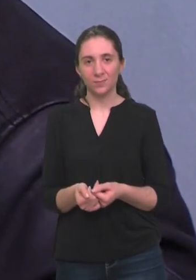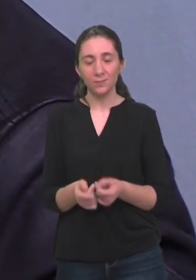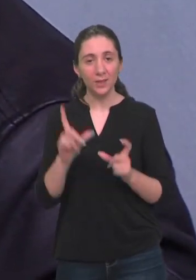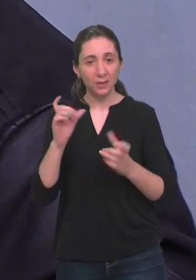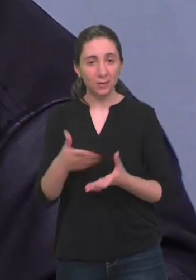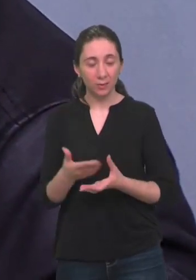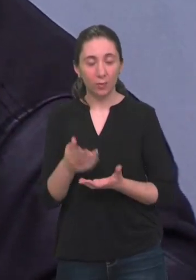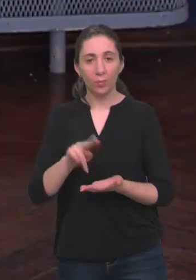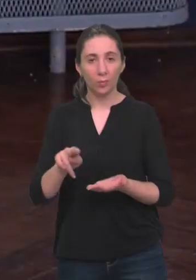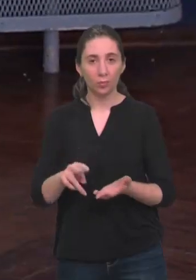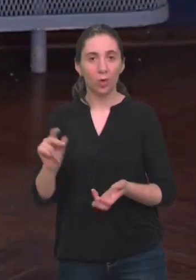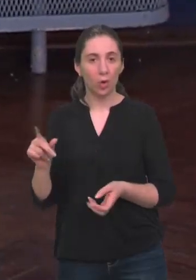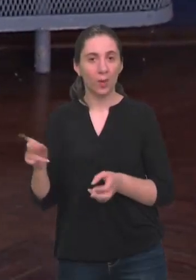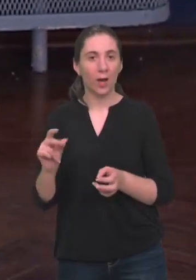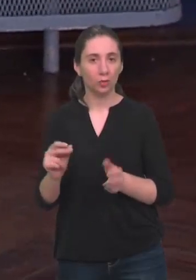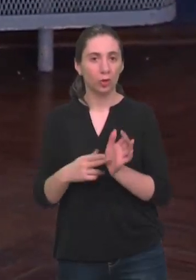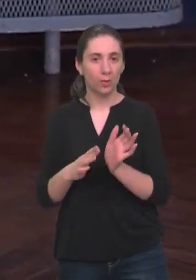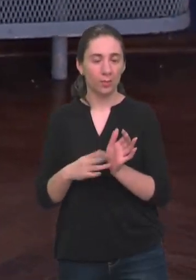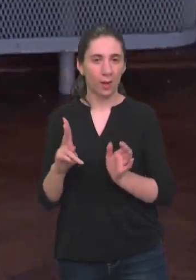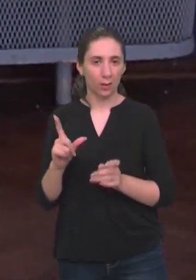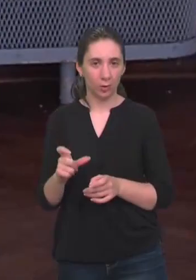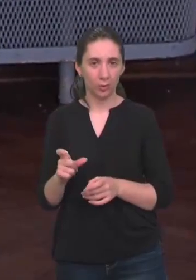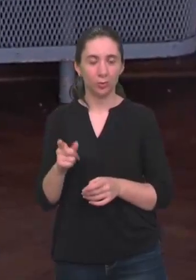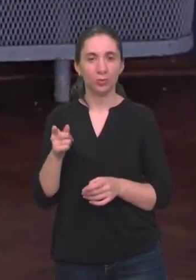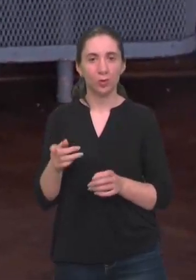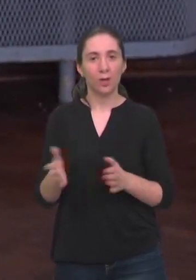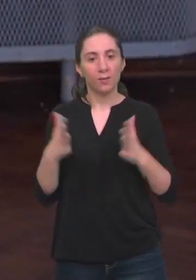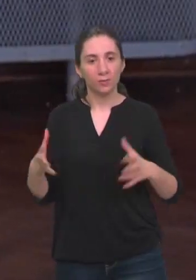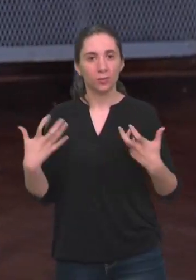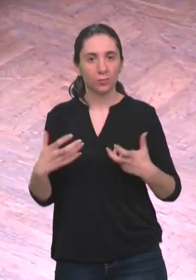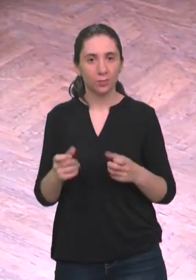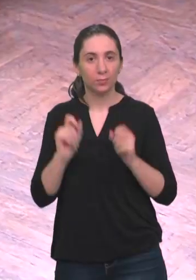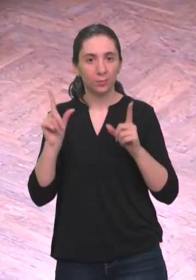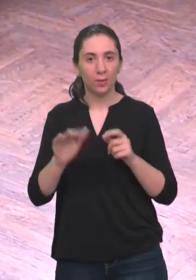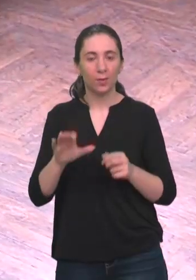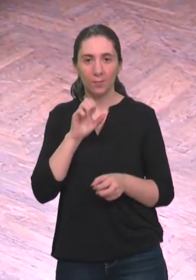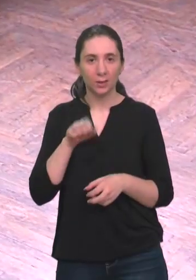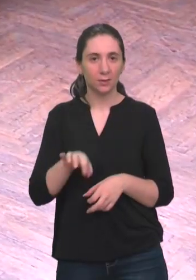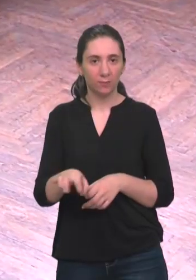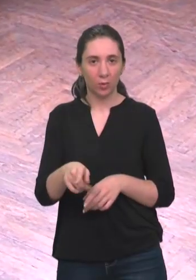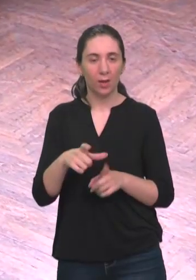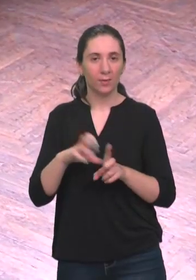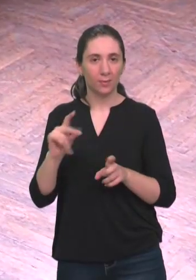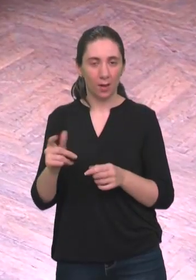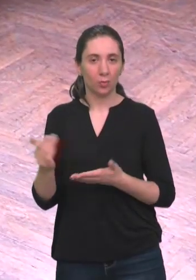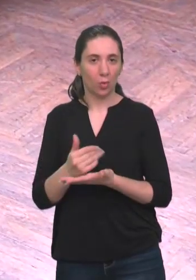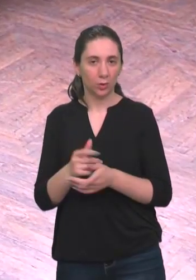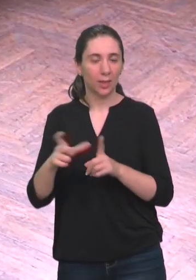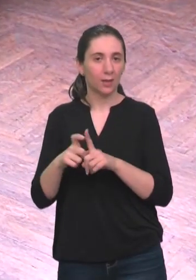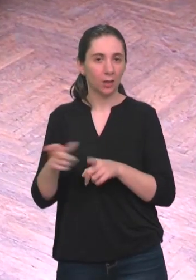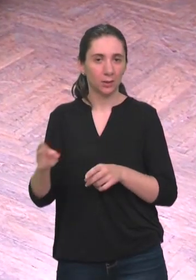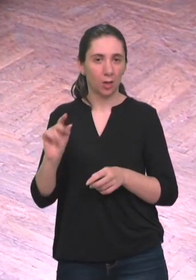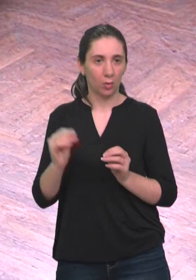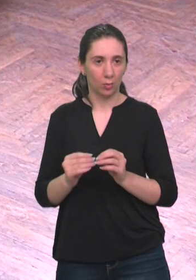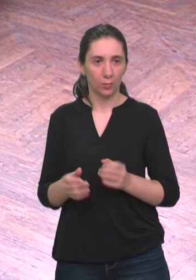slikovnicu im je pročitala Romije Radočaj Naglić, a najviše oduševljenja izazvao je pas vodič Dart korisnice Danice Rob.